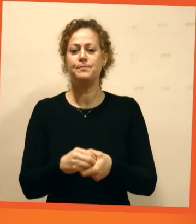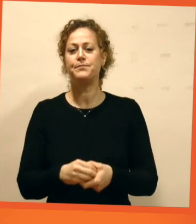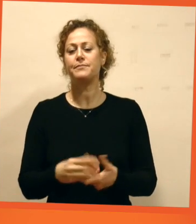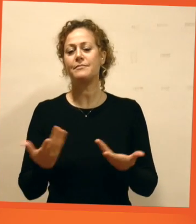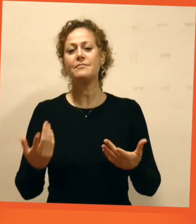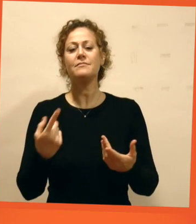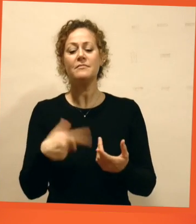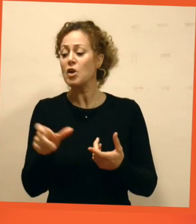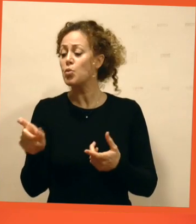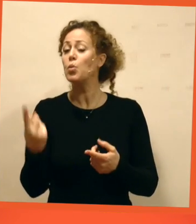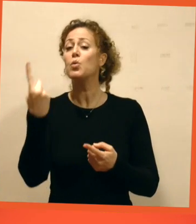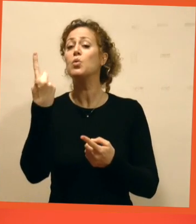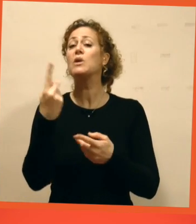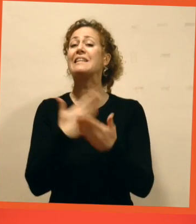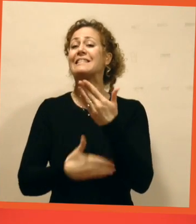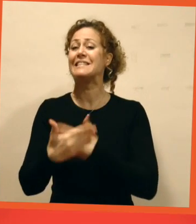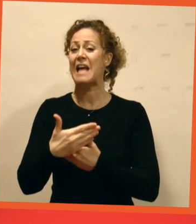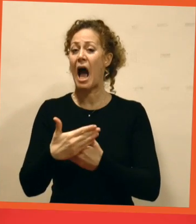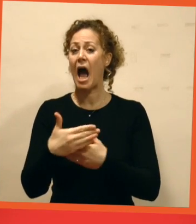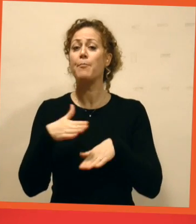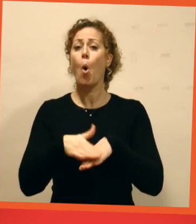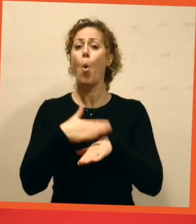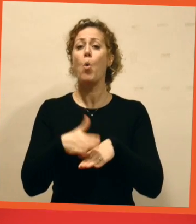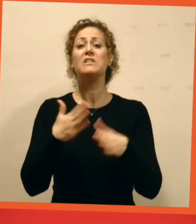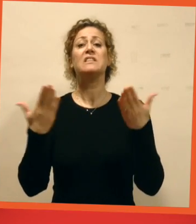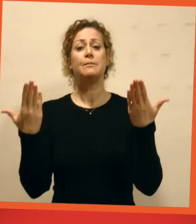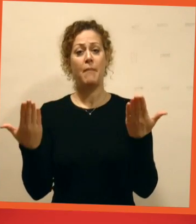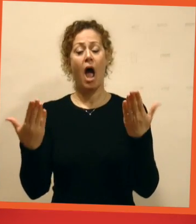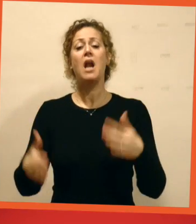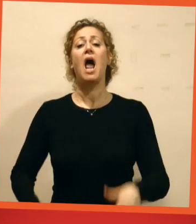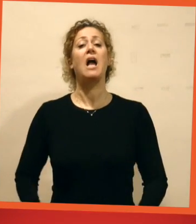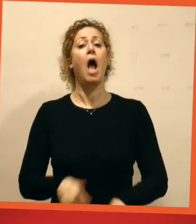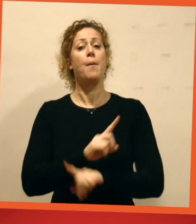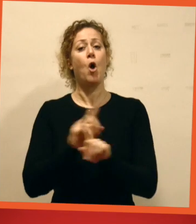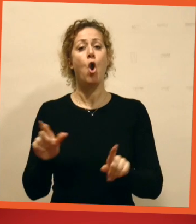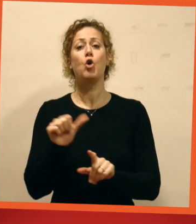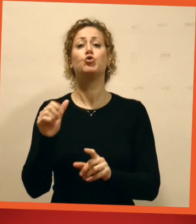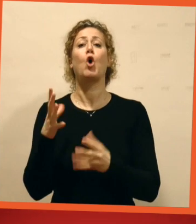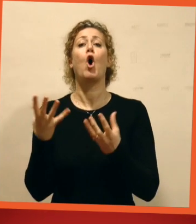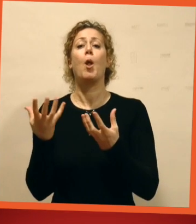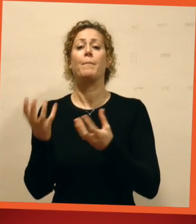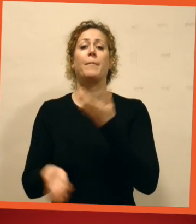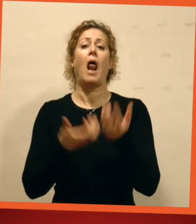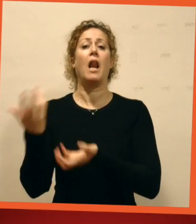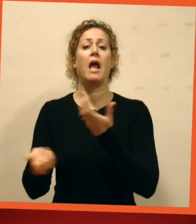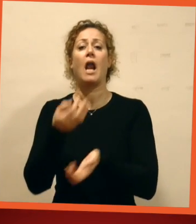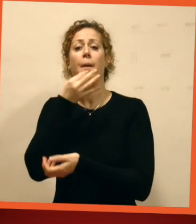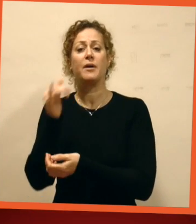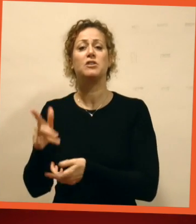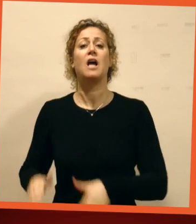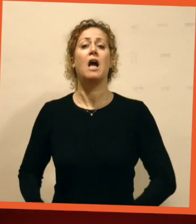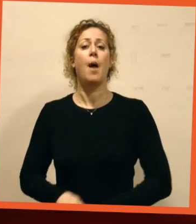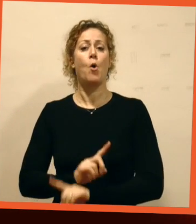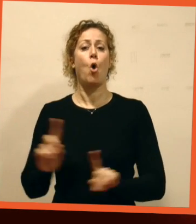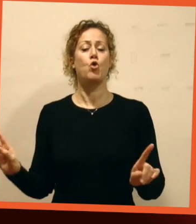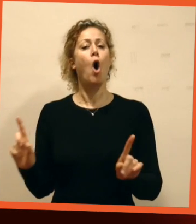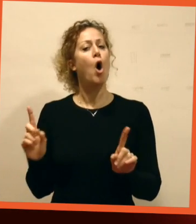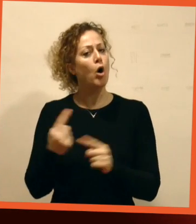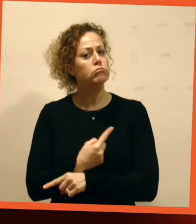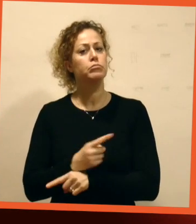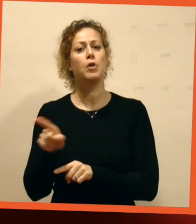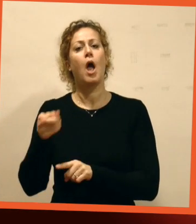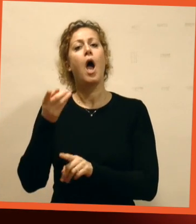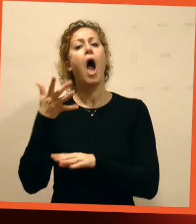lui è disabile può usare le mani, non le gambe, allora deve fare solo le palline, per esempio. No, anche lui ha il diritto